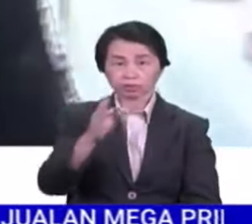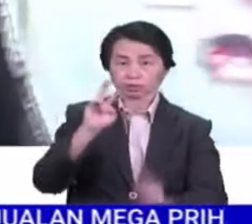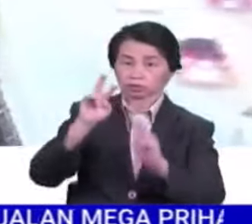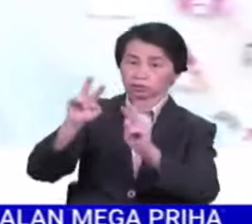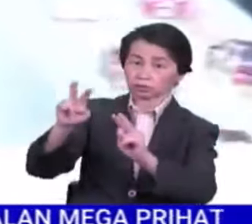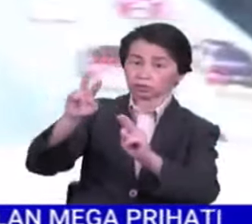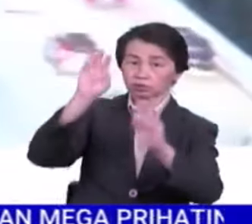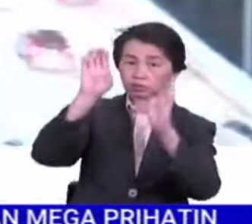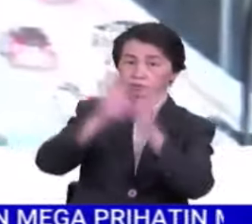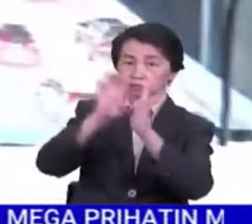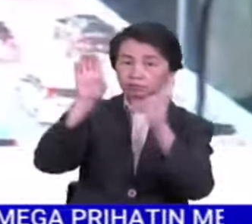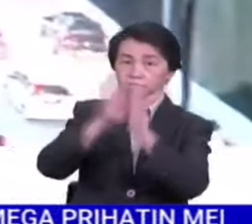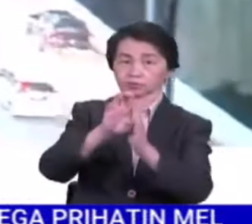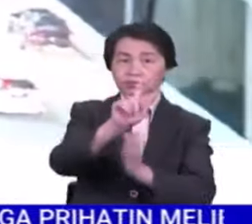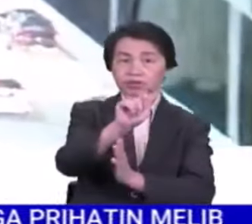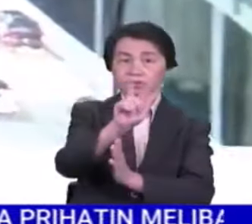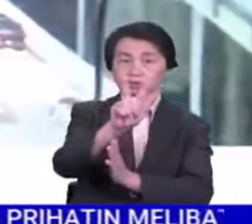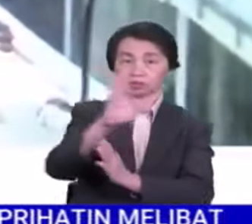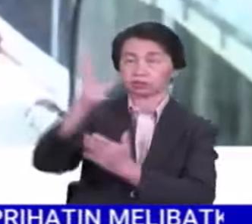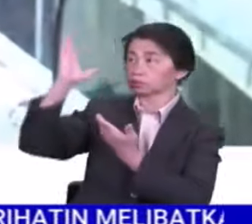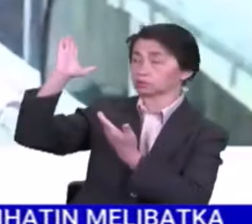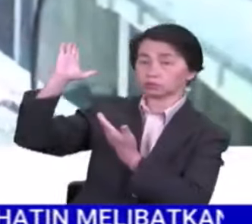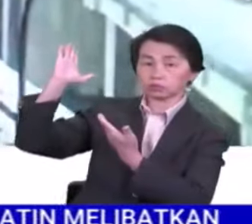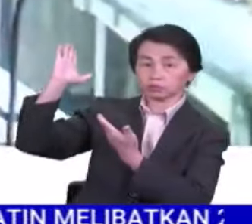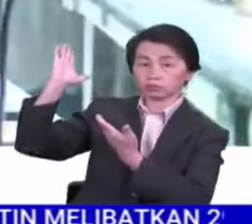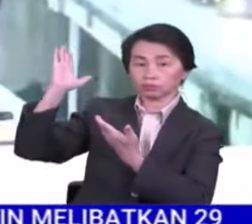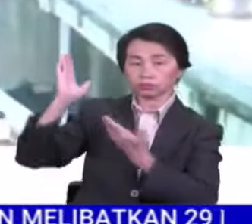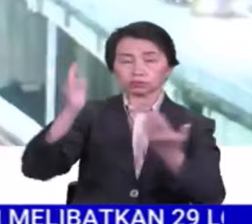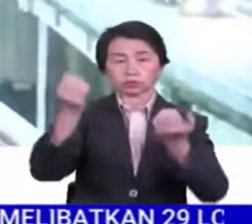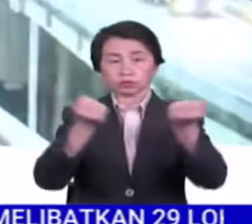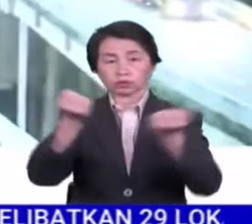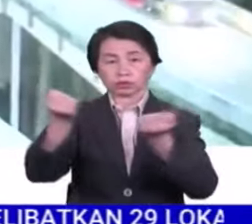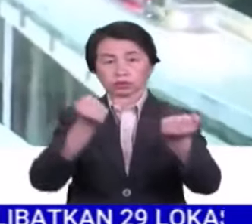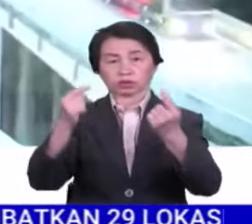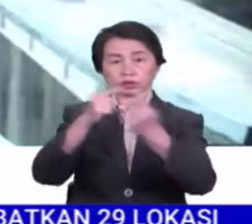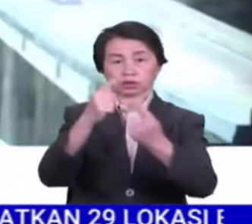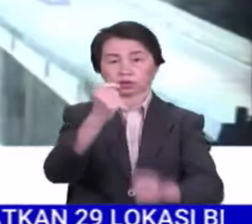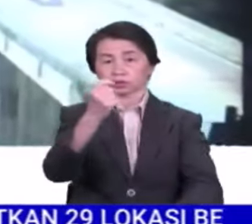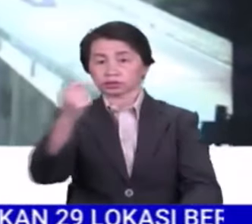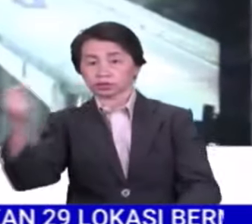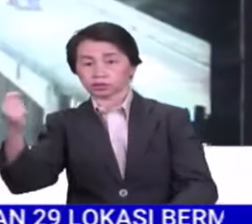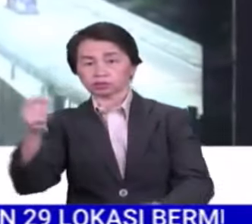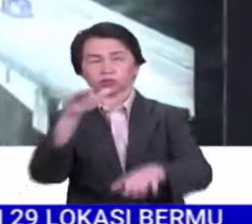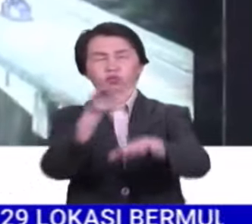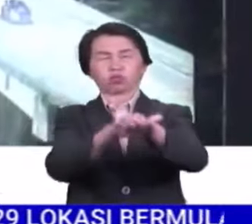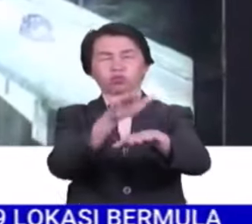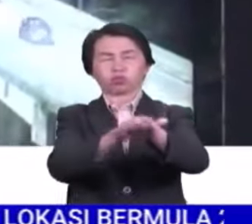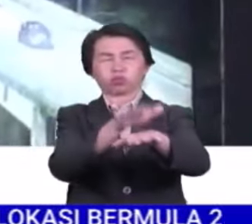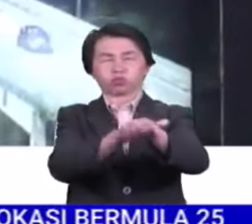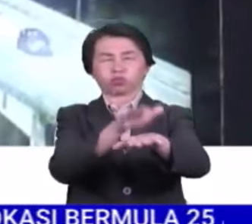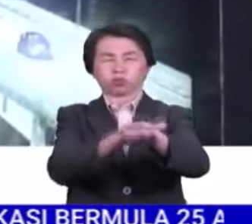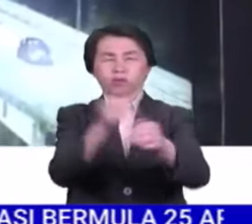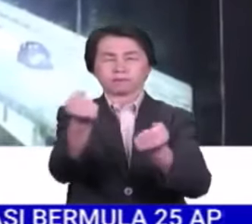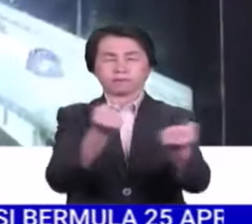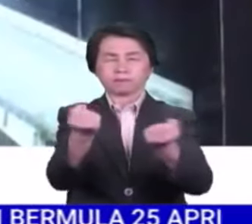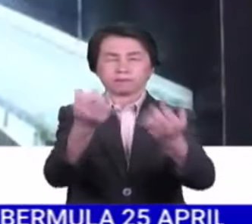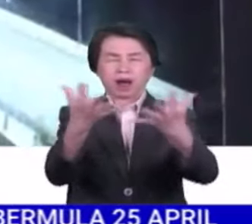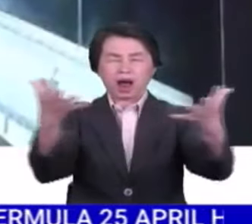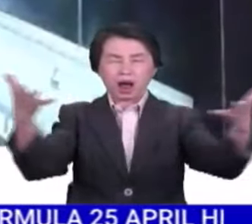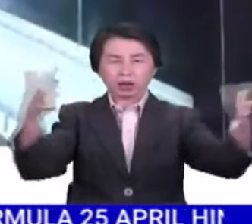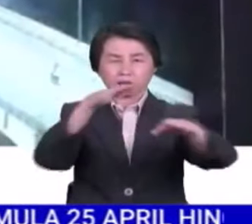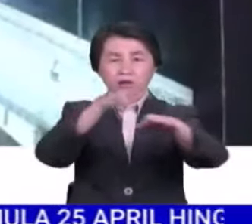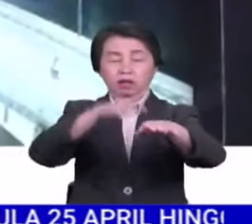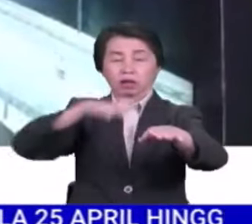pada paparan skrin ini, aliran trafik menuju ke pantai timur masih lagi sesak dengan lautan kenderaan,